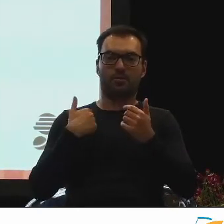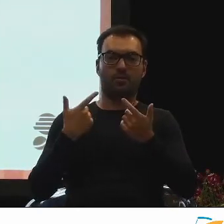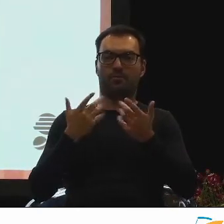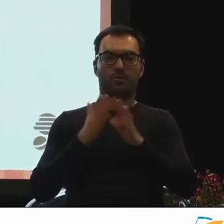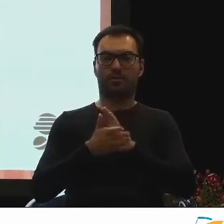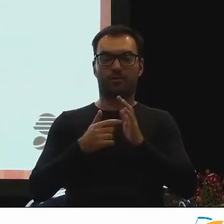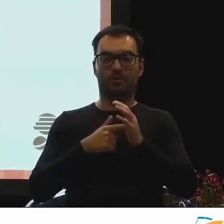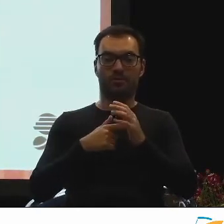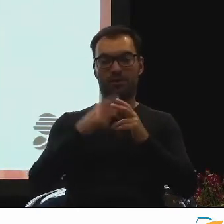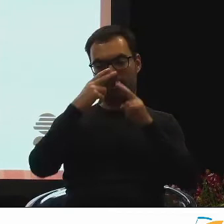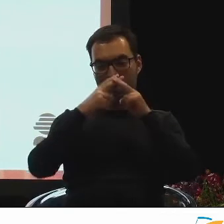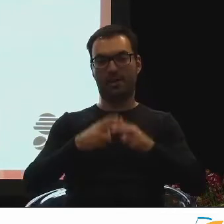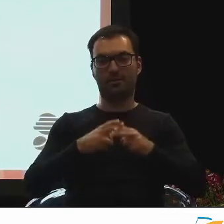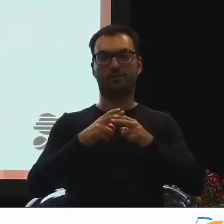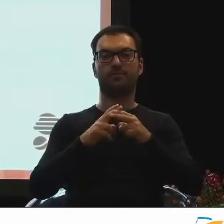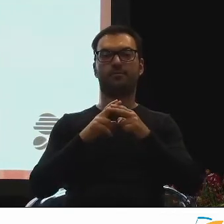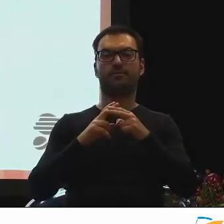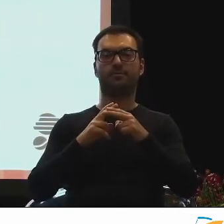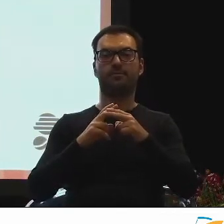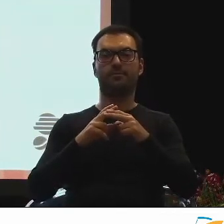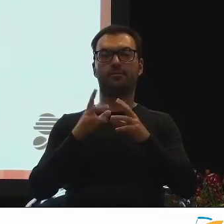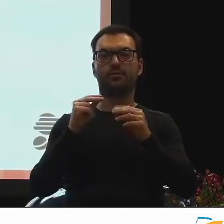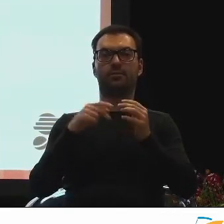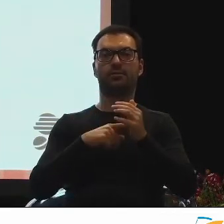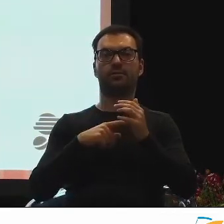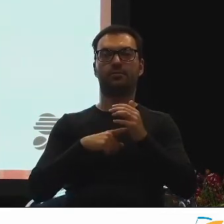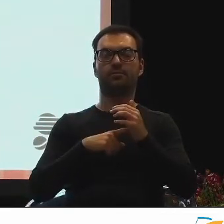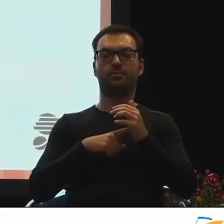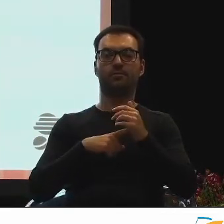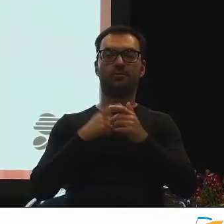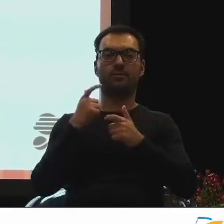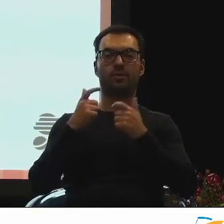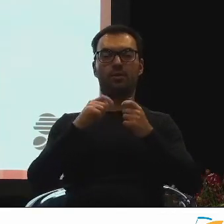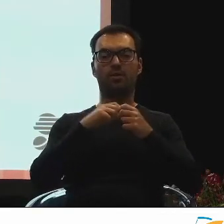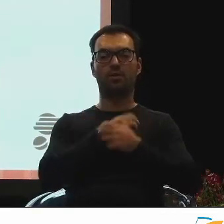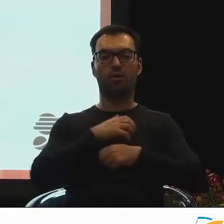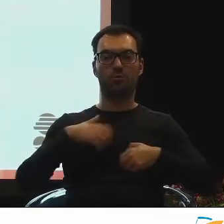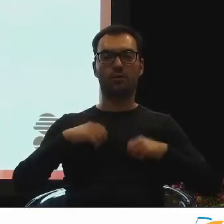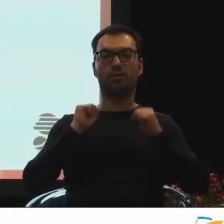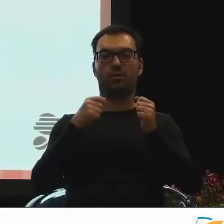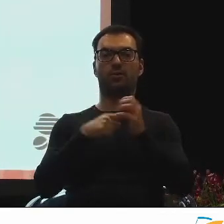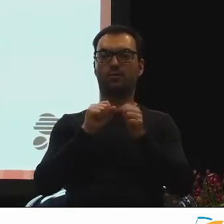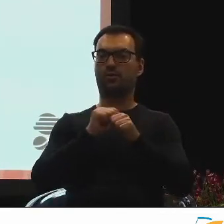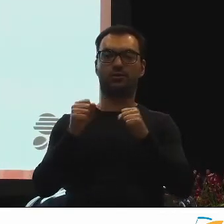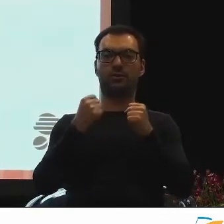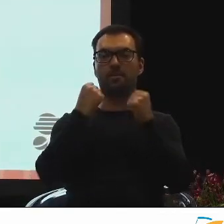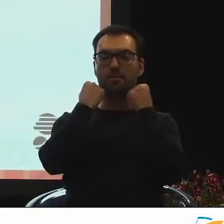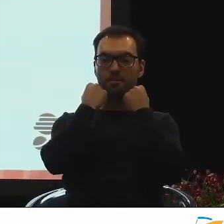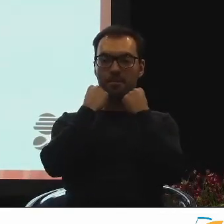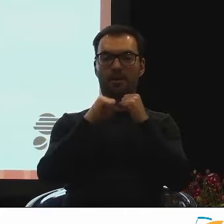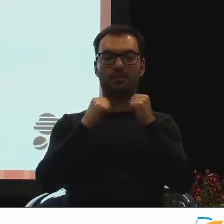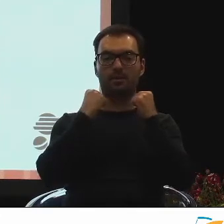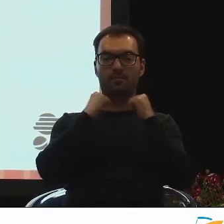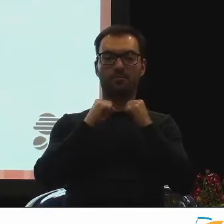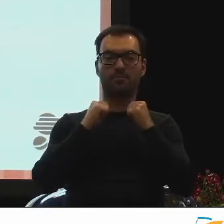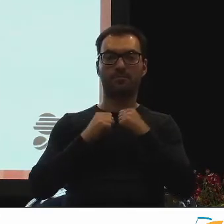świecie naiwne, biorąc pod uwagę, że funkcjonowanie gospodarki to jest rzecz bardzo